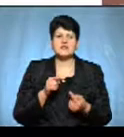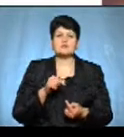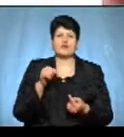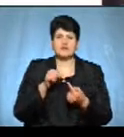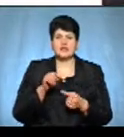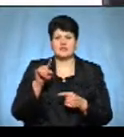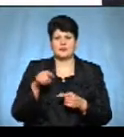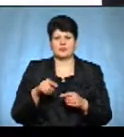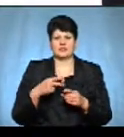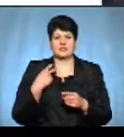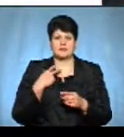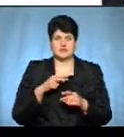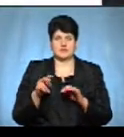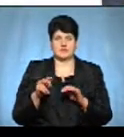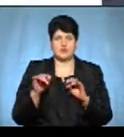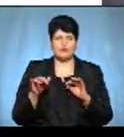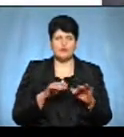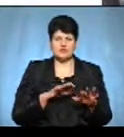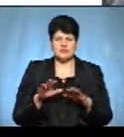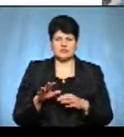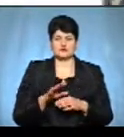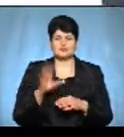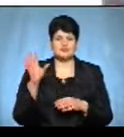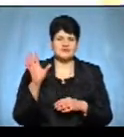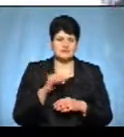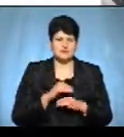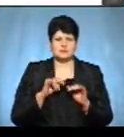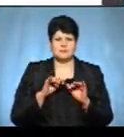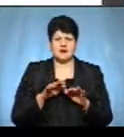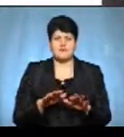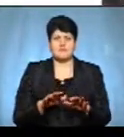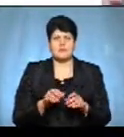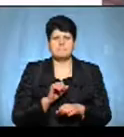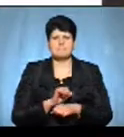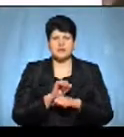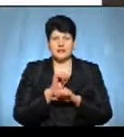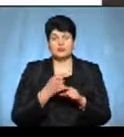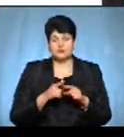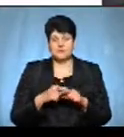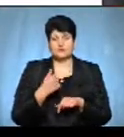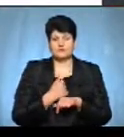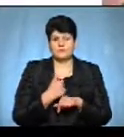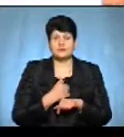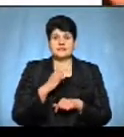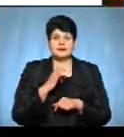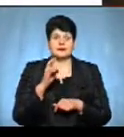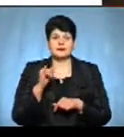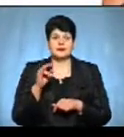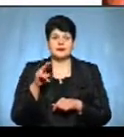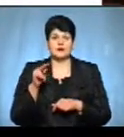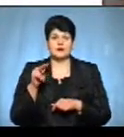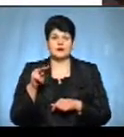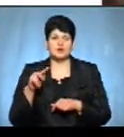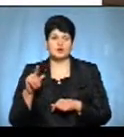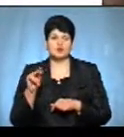процесу серед усіх проваджень за справами Майдану. І воно більш-менш іде під головуванням Сергія Дячука в